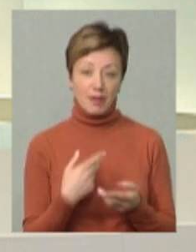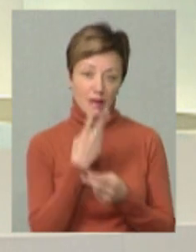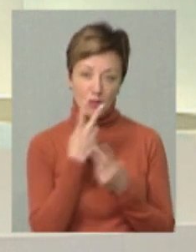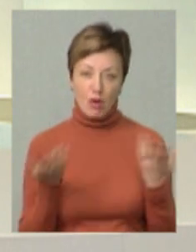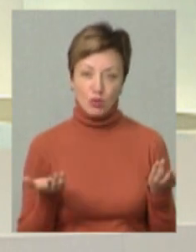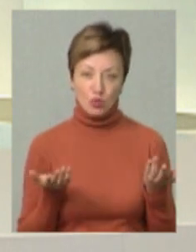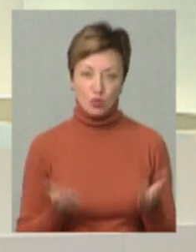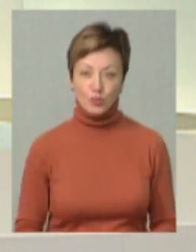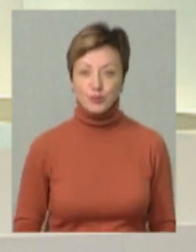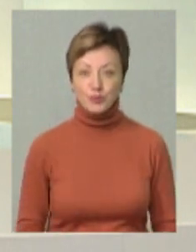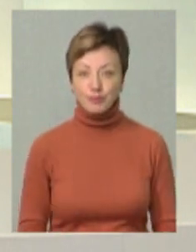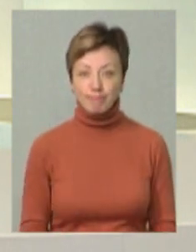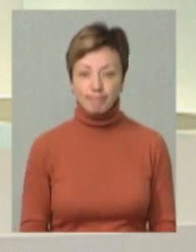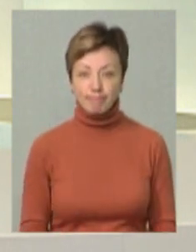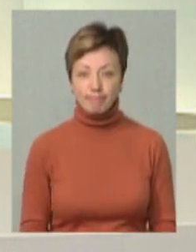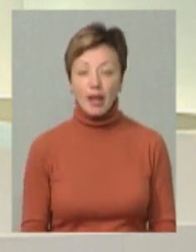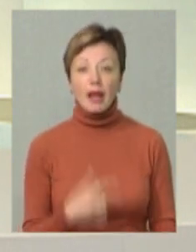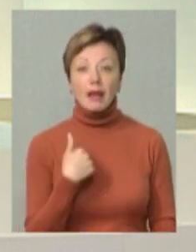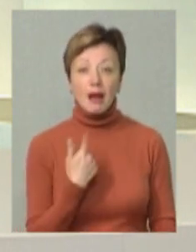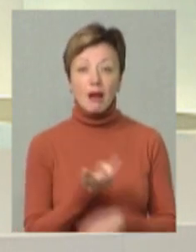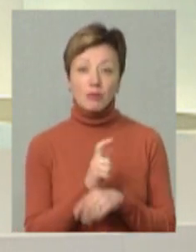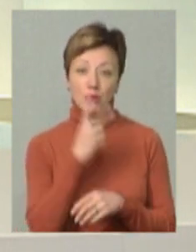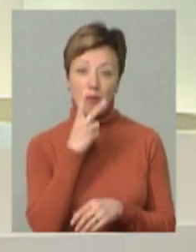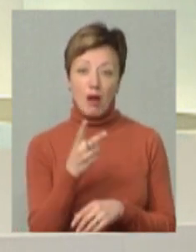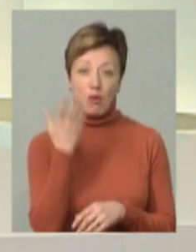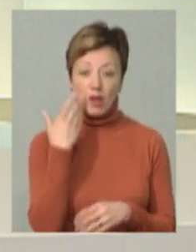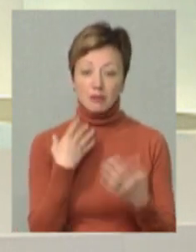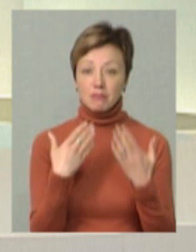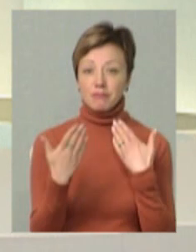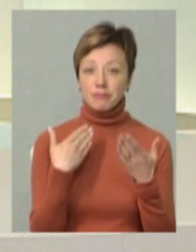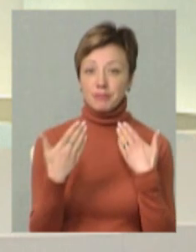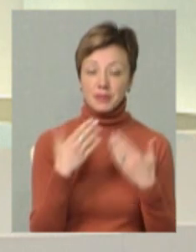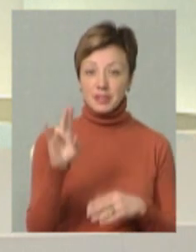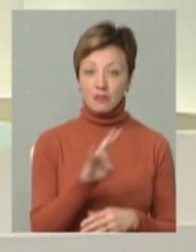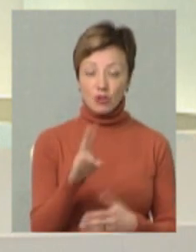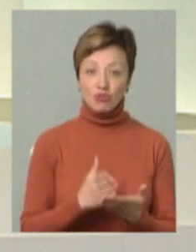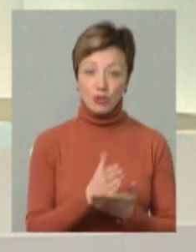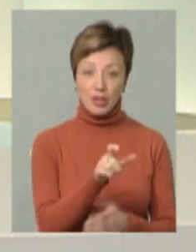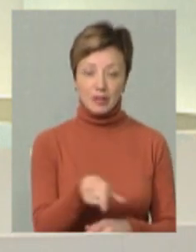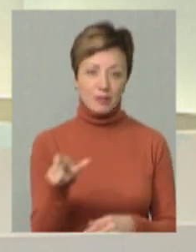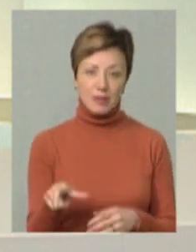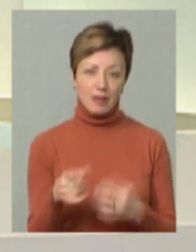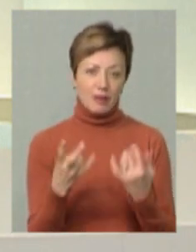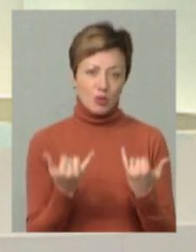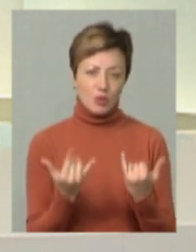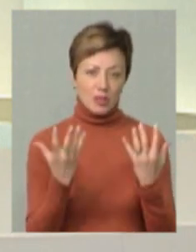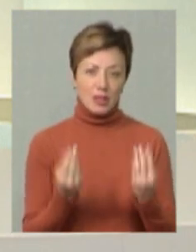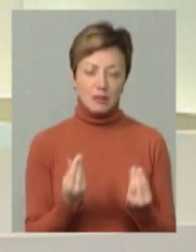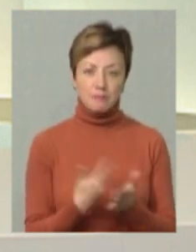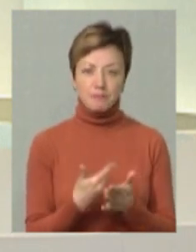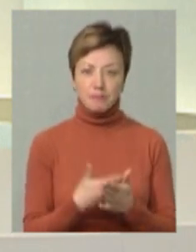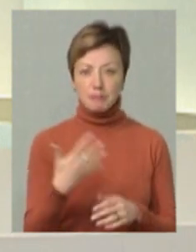бачу. Я більше бачу, спілкуючись з священниками, я повторююся, що це ну, на сьогоднішній день